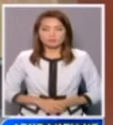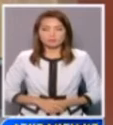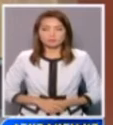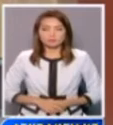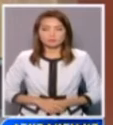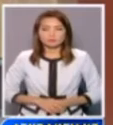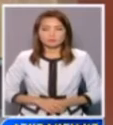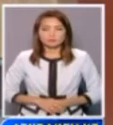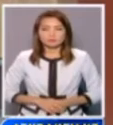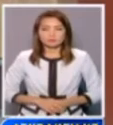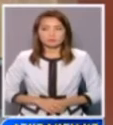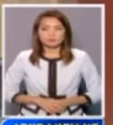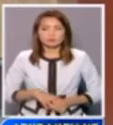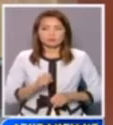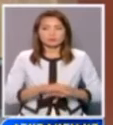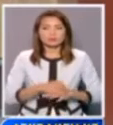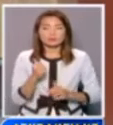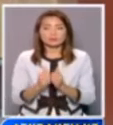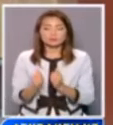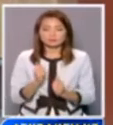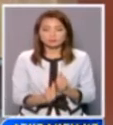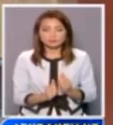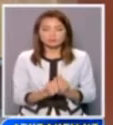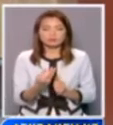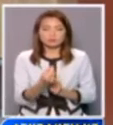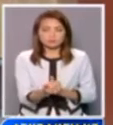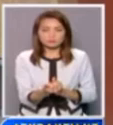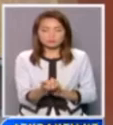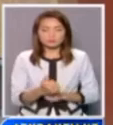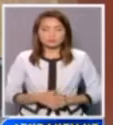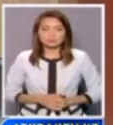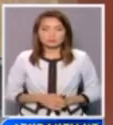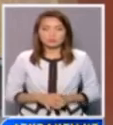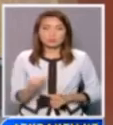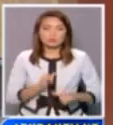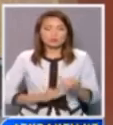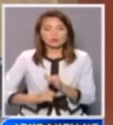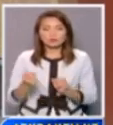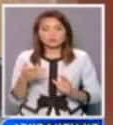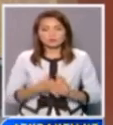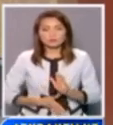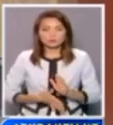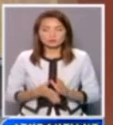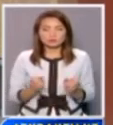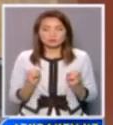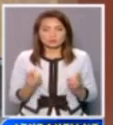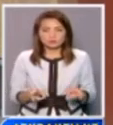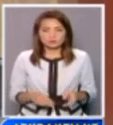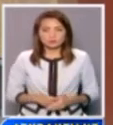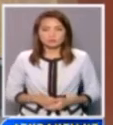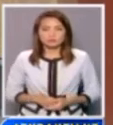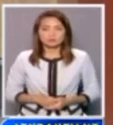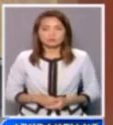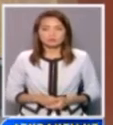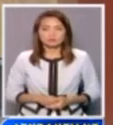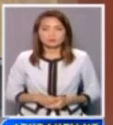Сондықтан бюджеттің әрбір тиіні қайда және қандай мақсатқа